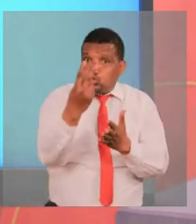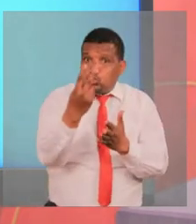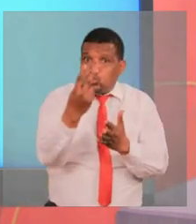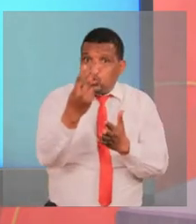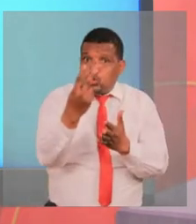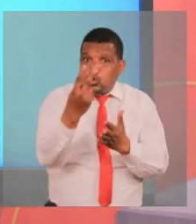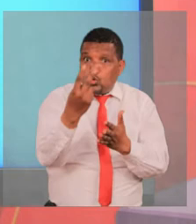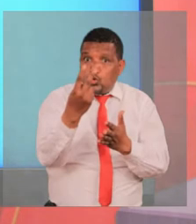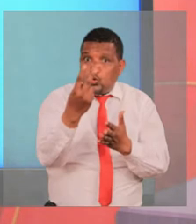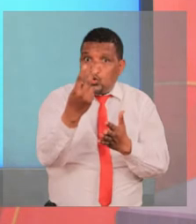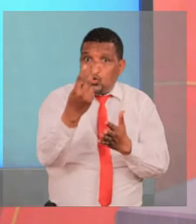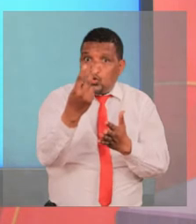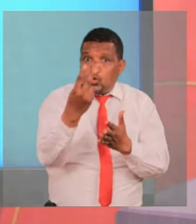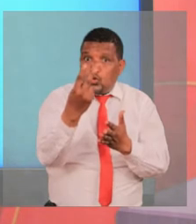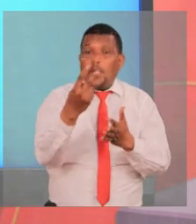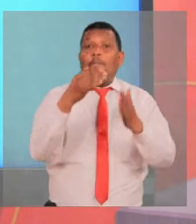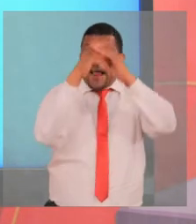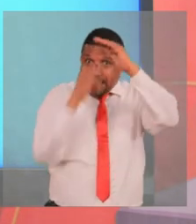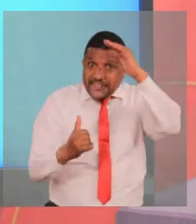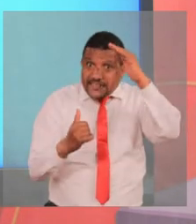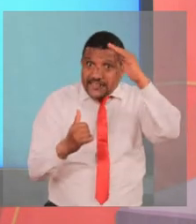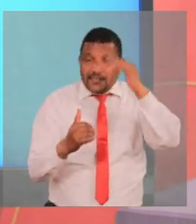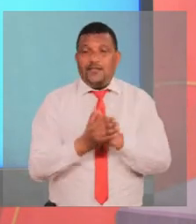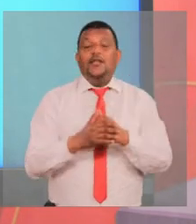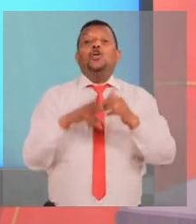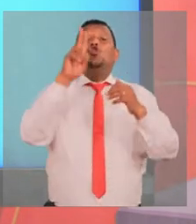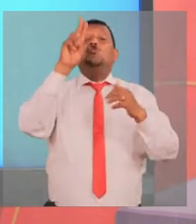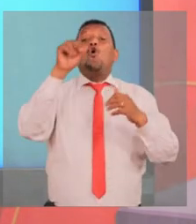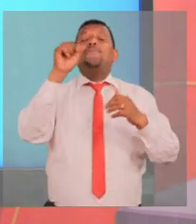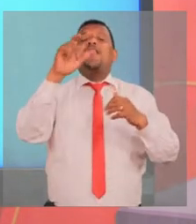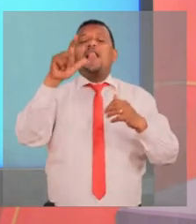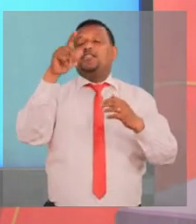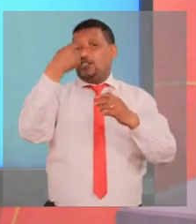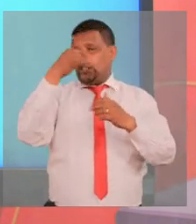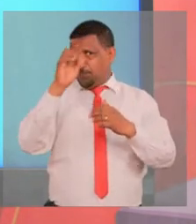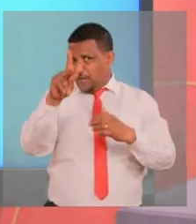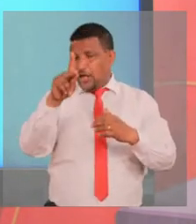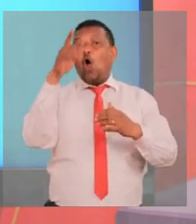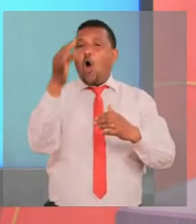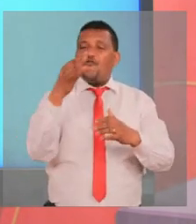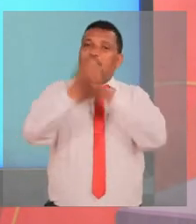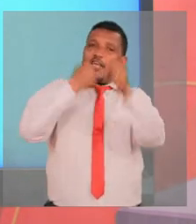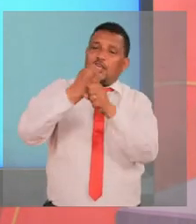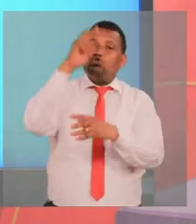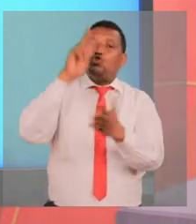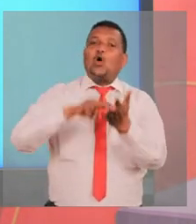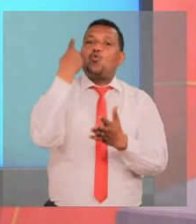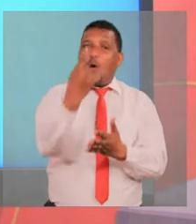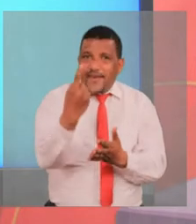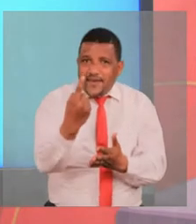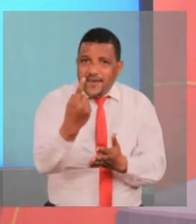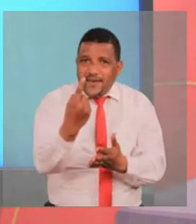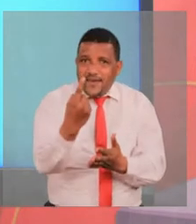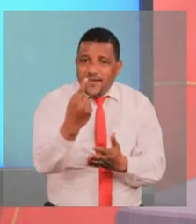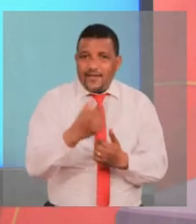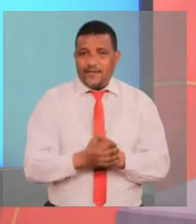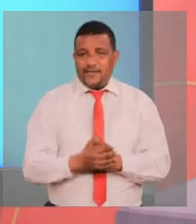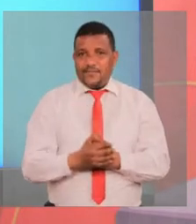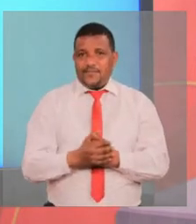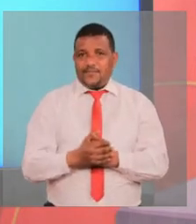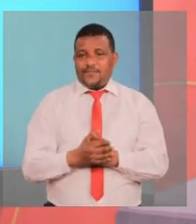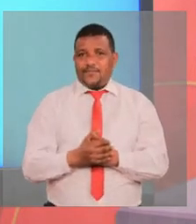जी है - The नॉमिनल जीडीपी ऑफ द ईयर 21शो